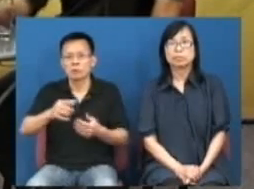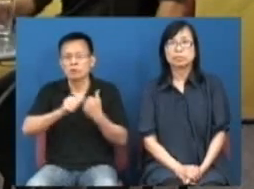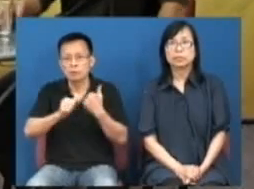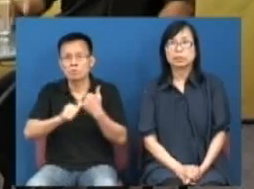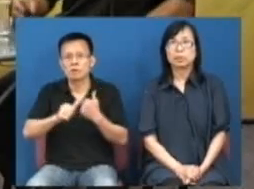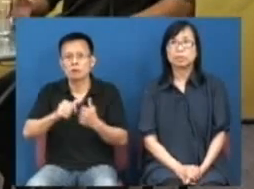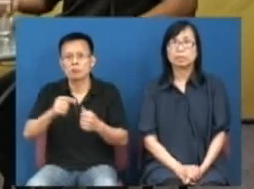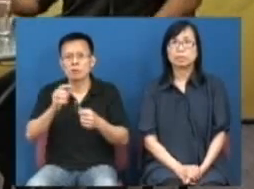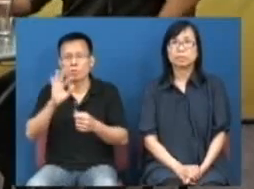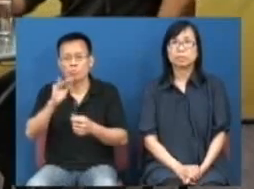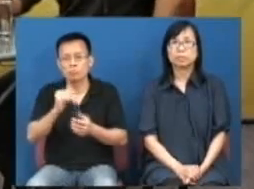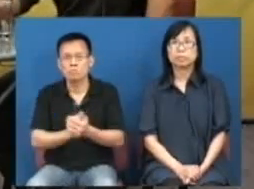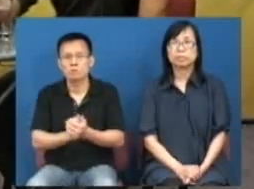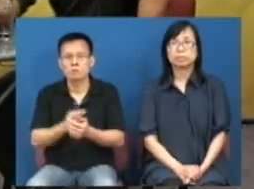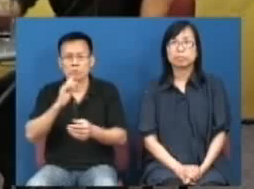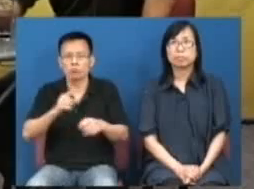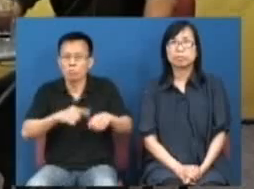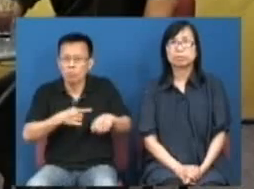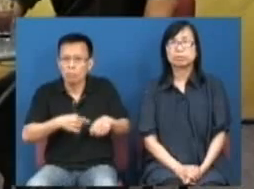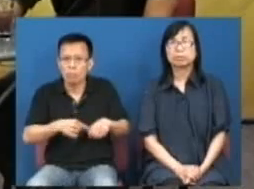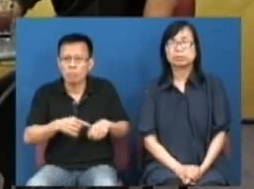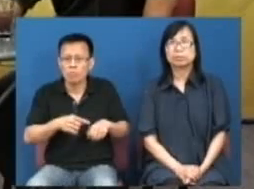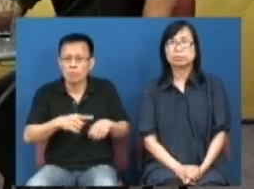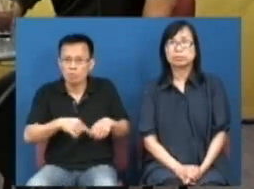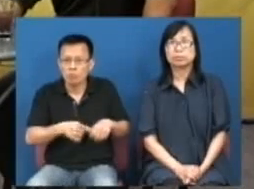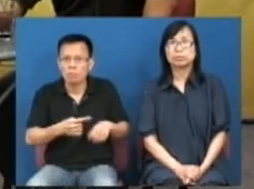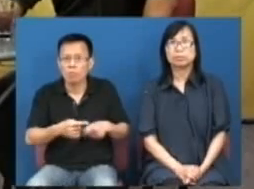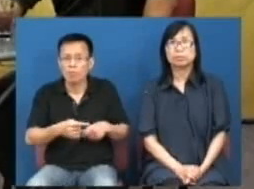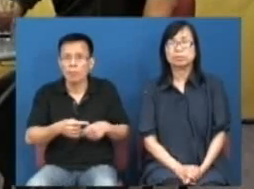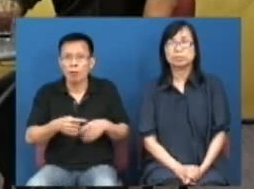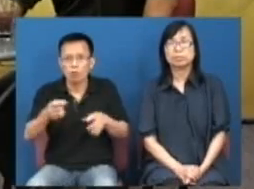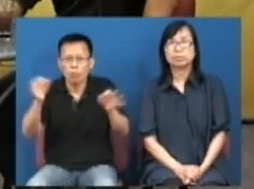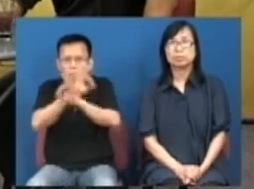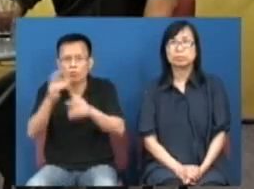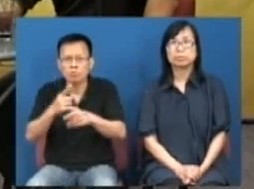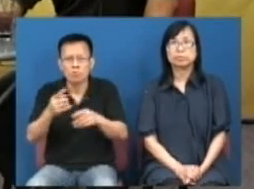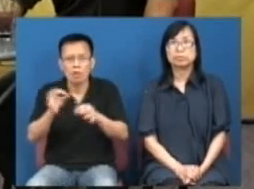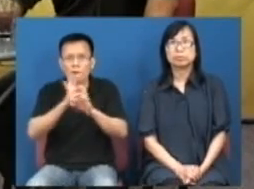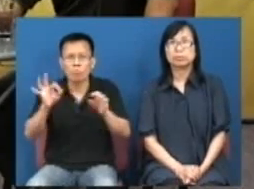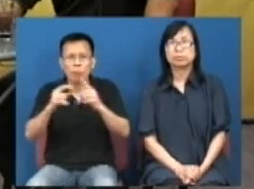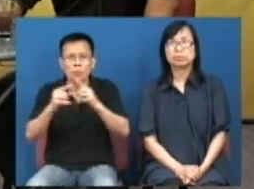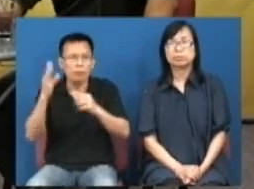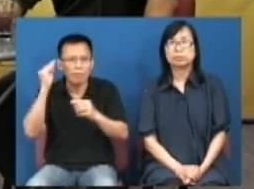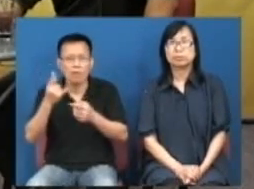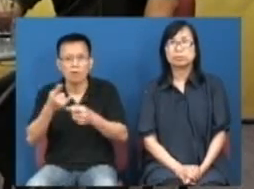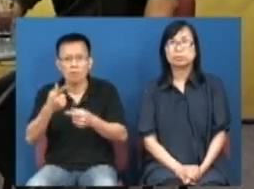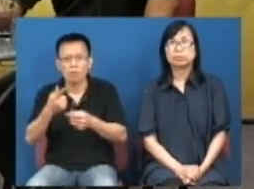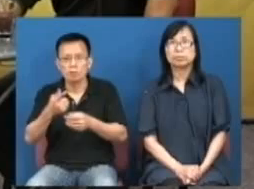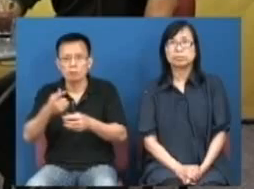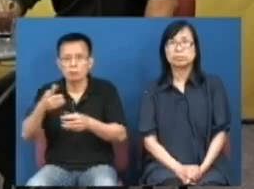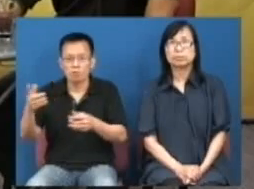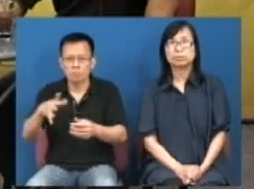嗱，好明顯， 冇錢你咪上呢啲咁樣嘅，佢哋以為冇乜人聽、冇乜影響力嘅媒體咯，佢咪想趕盡殺絕啊！真